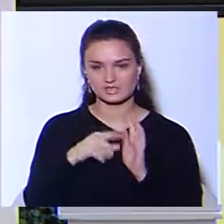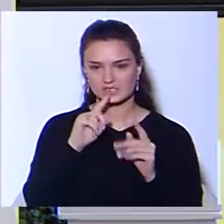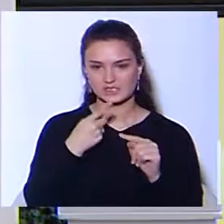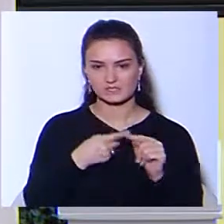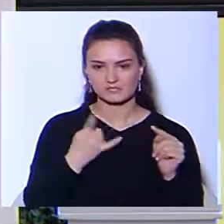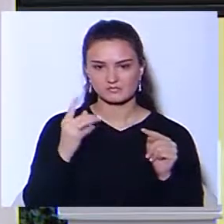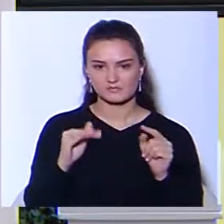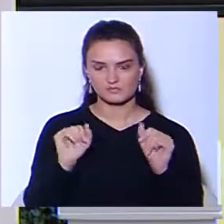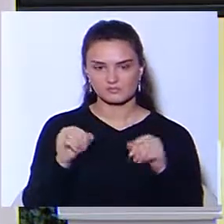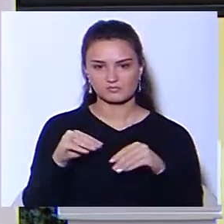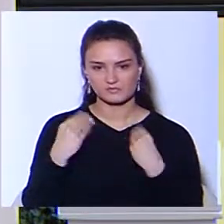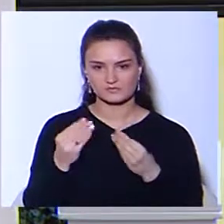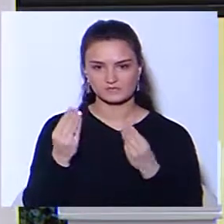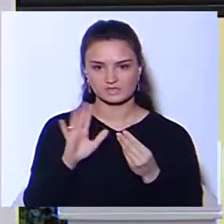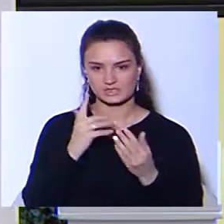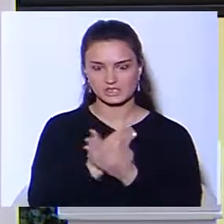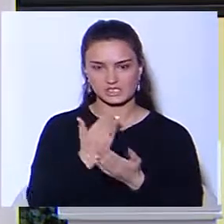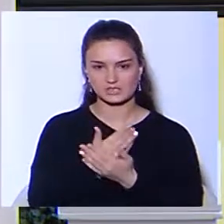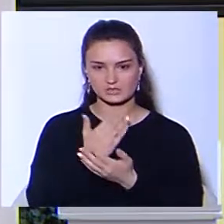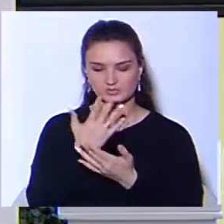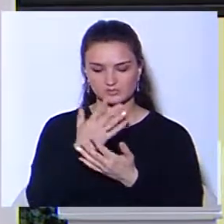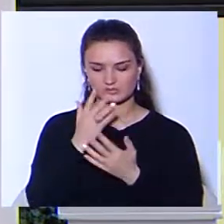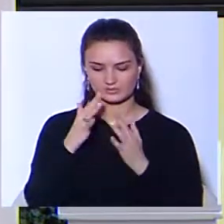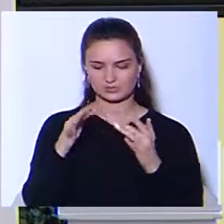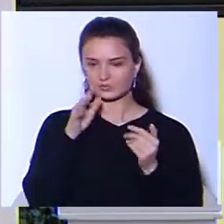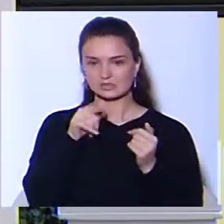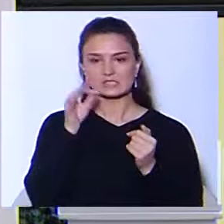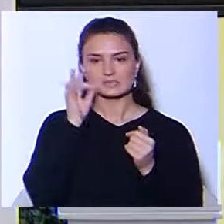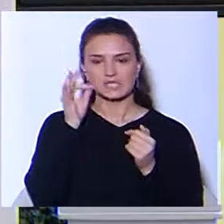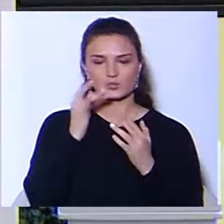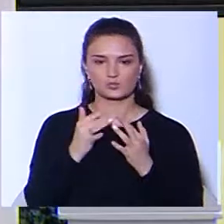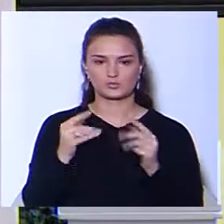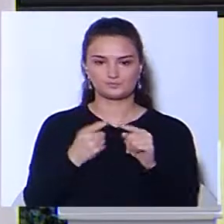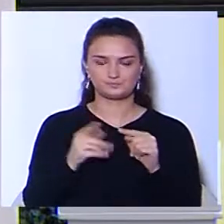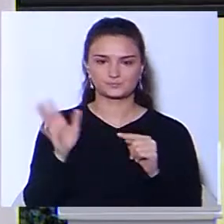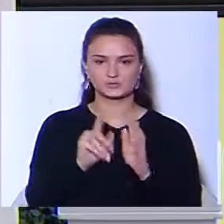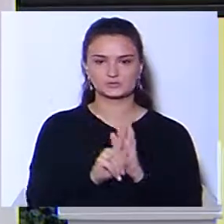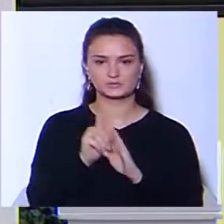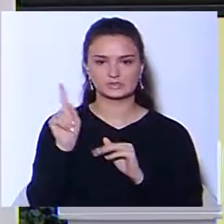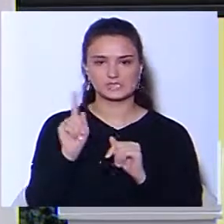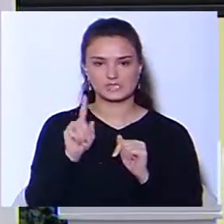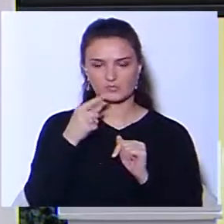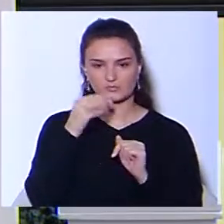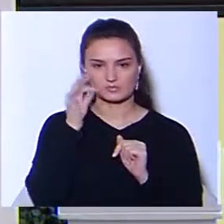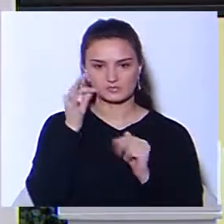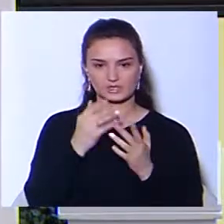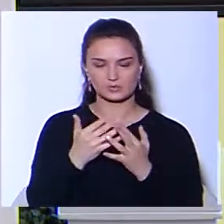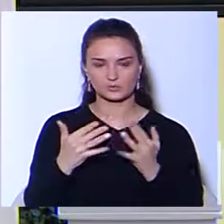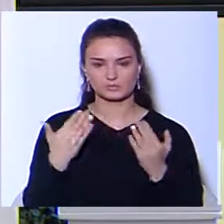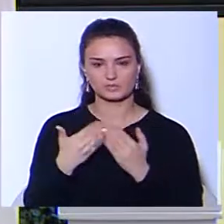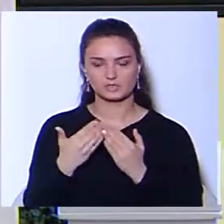წრინახევრის ბავშ შეიძლება მივცეთ თუ არა საახალწოდ ტკბილეულ. მოდით დავიწყოთ იქიდან რას გულისხმობთ